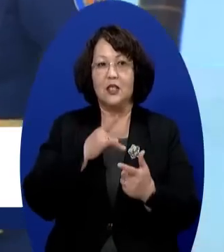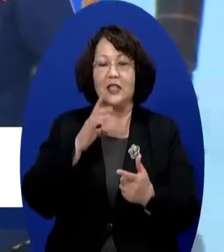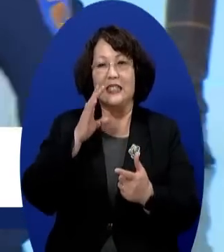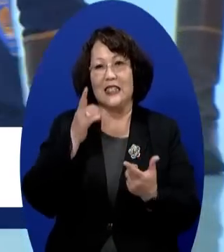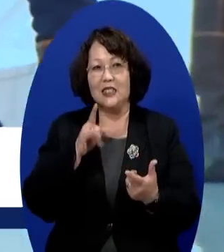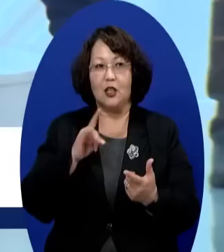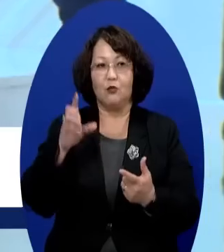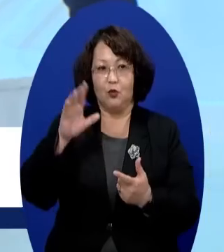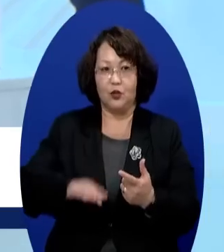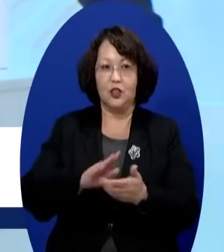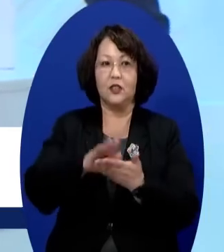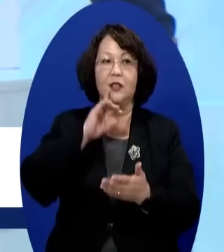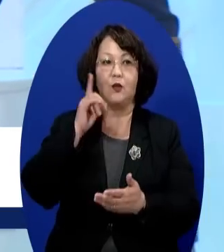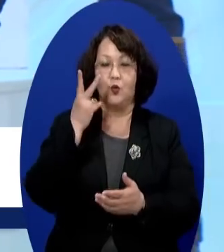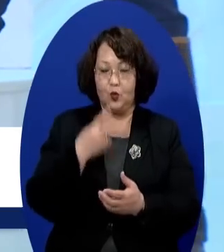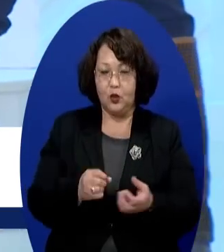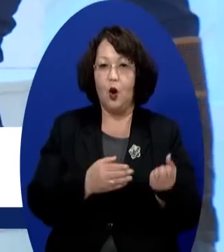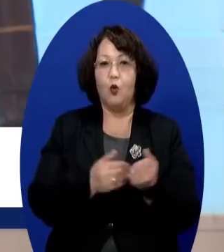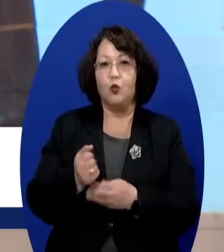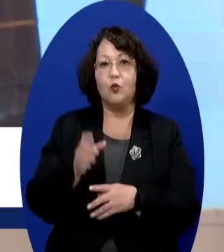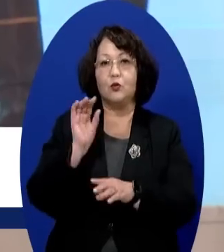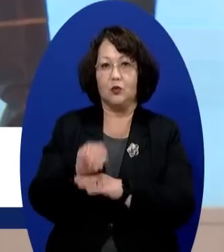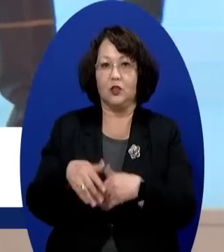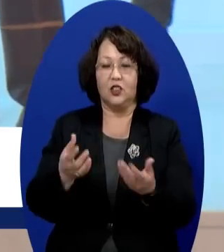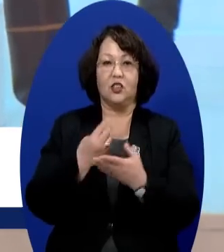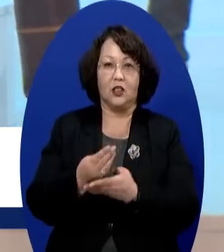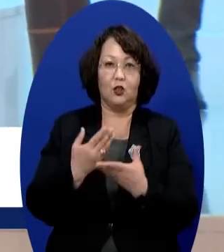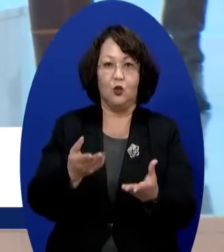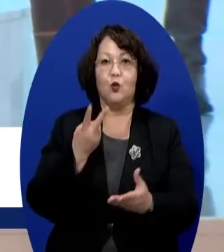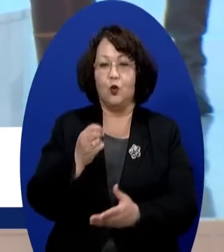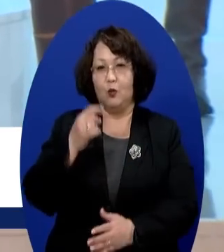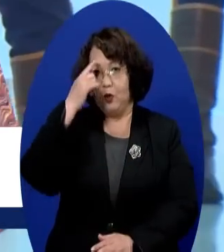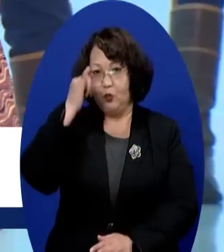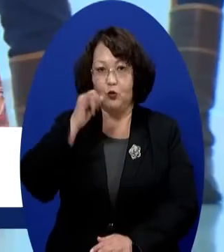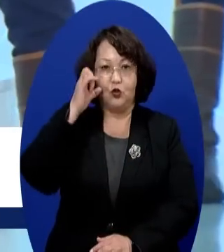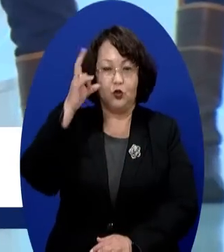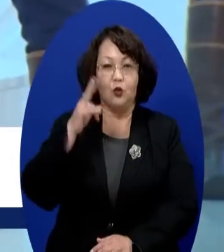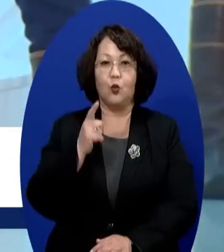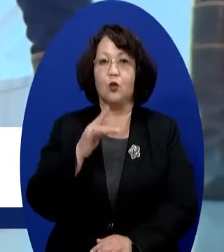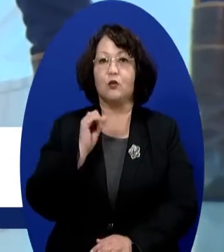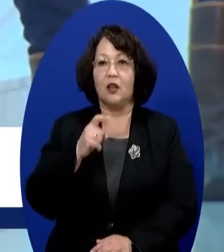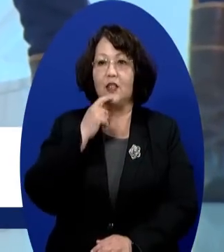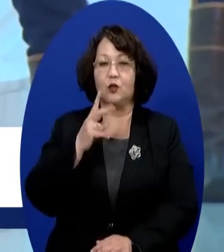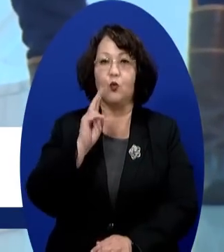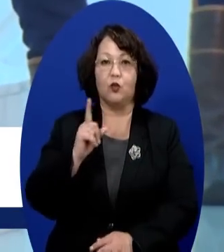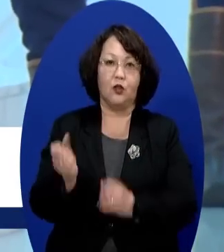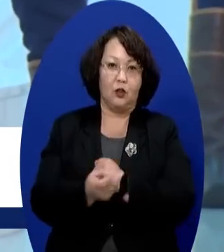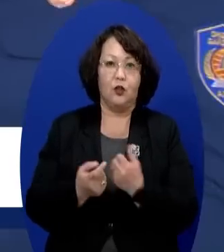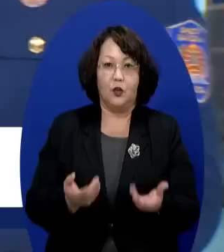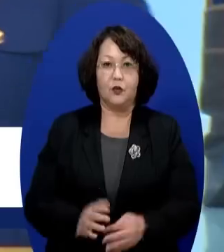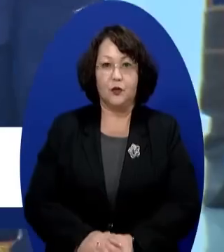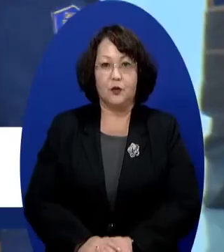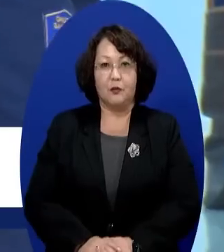гаргаж байгаа туршлага, шин залуу үеийн өвлүүлэн сургаж байхыг шагнал гардуулах баяр Монгол Улсын ерөнхийлөгч Ухнаагийн хөрөлсөх хэлсэн үгэнд онцлсан юм.